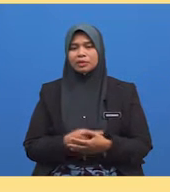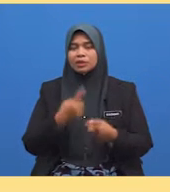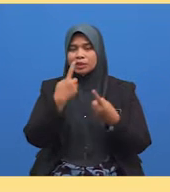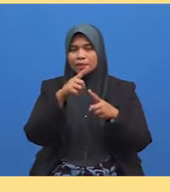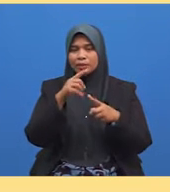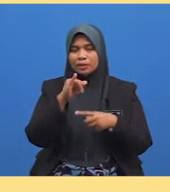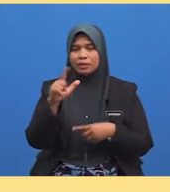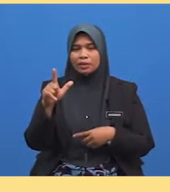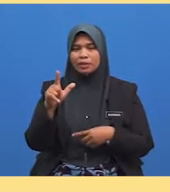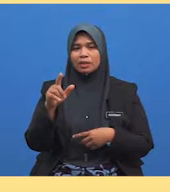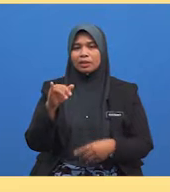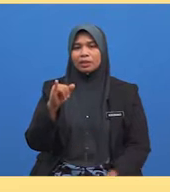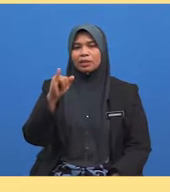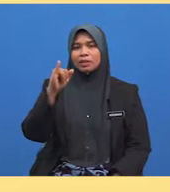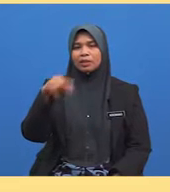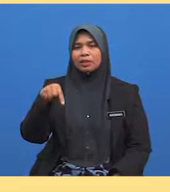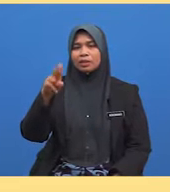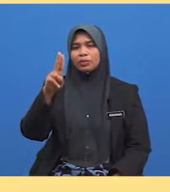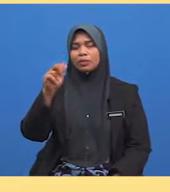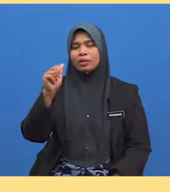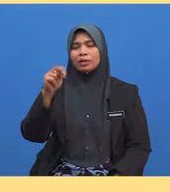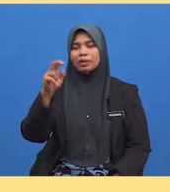Ya, jawapannya iguana.